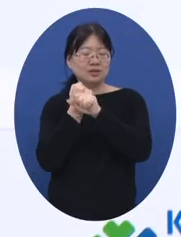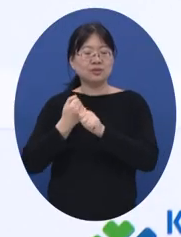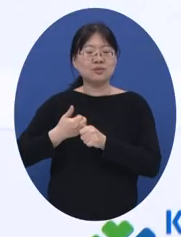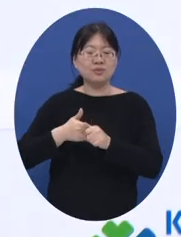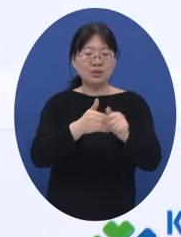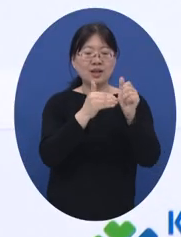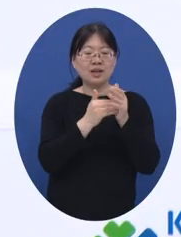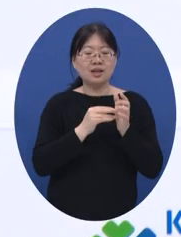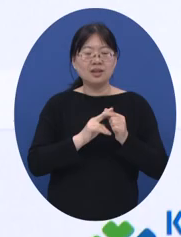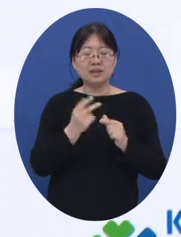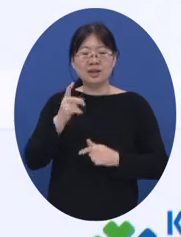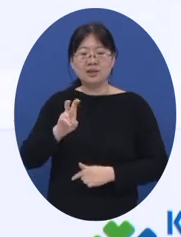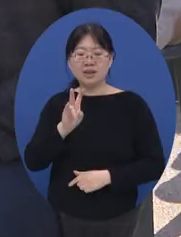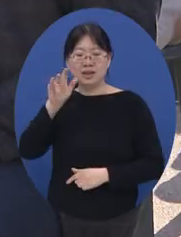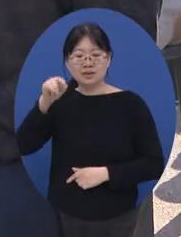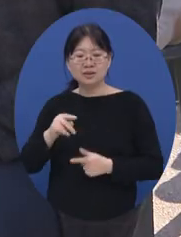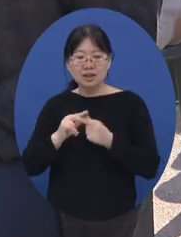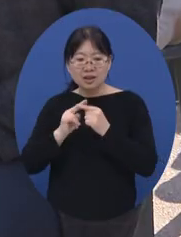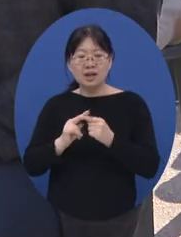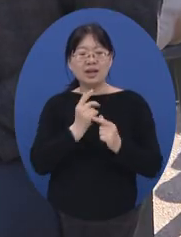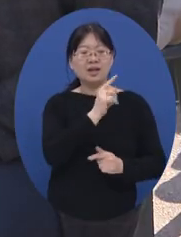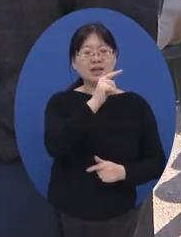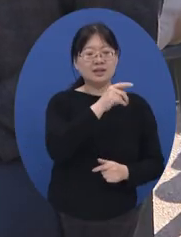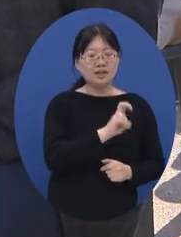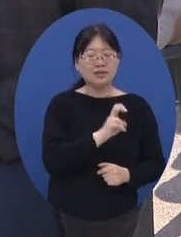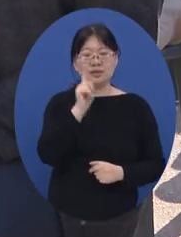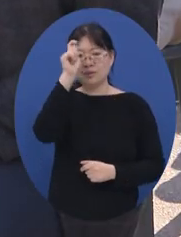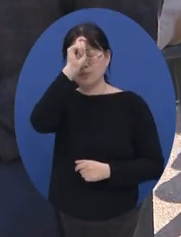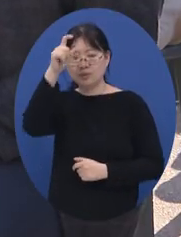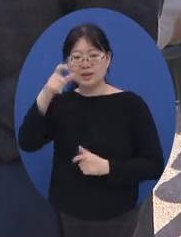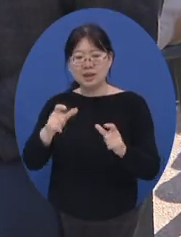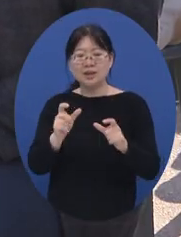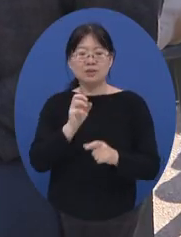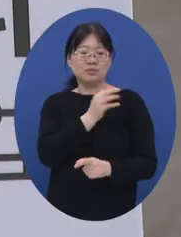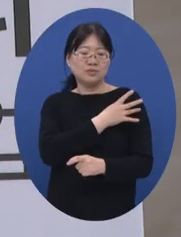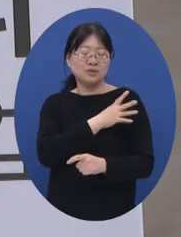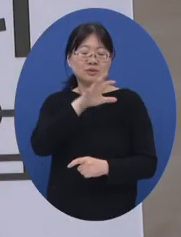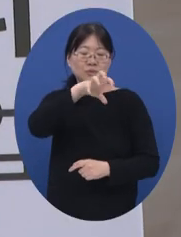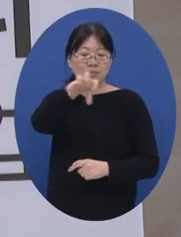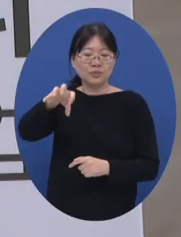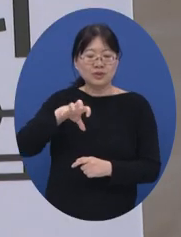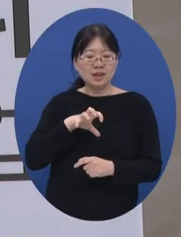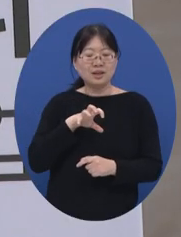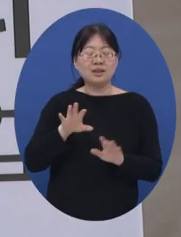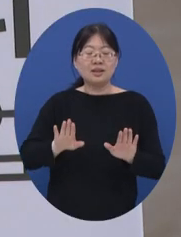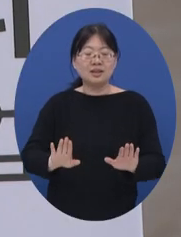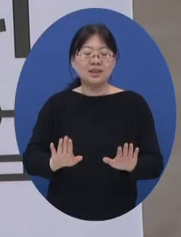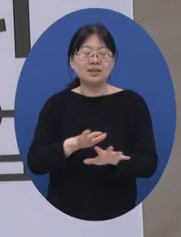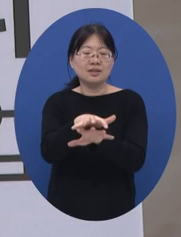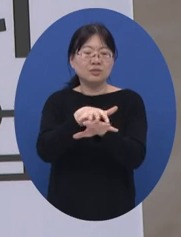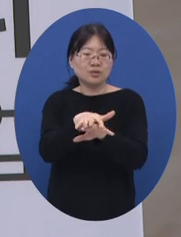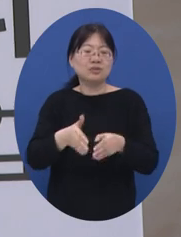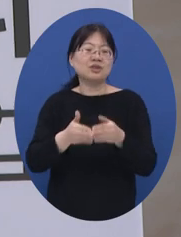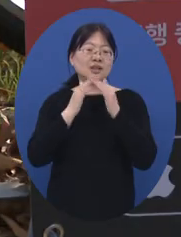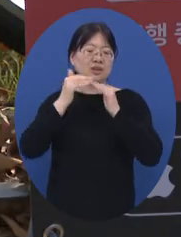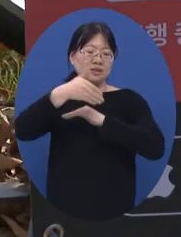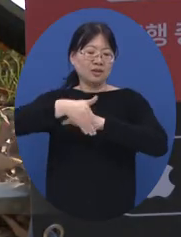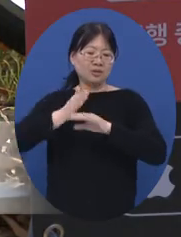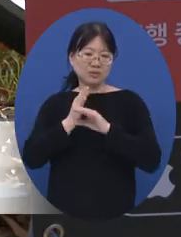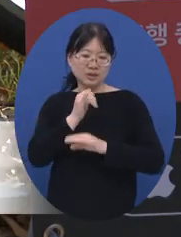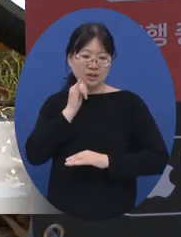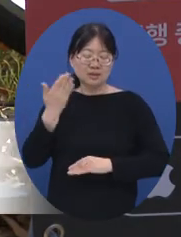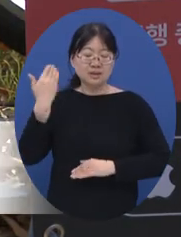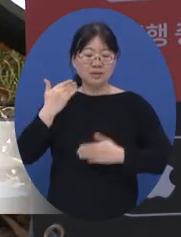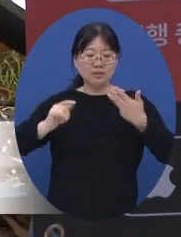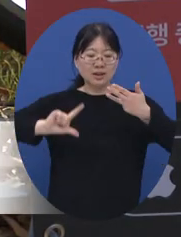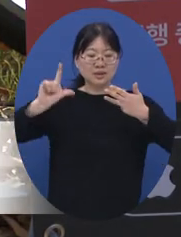신도시로 추진되는 남양주 왕숙과 하남 교산, 고양 창릉, 부천 대장 등의 스마트 모빌리티 인프라를 구축합니다.